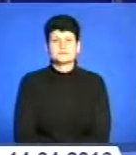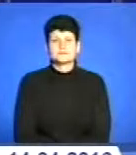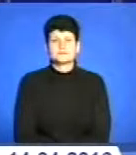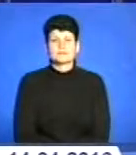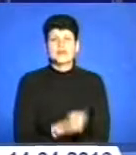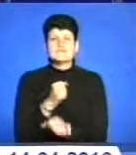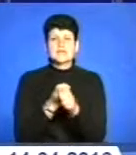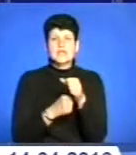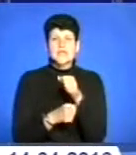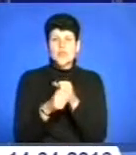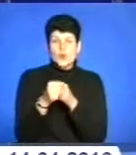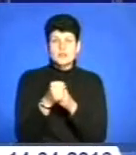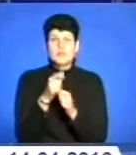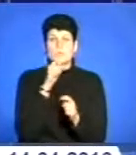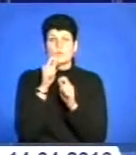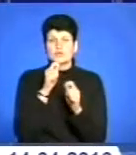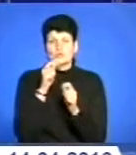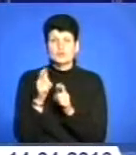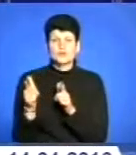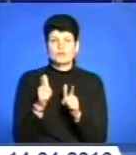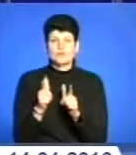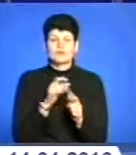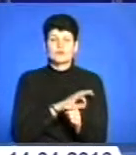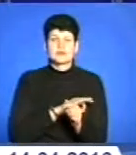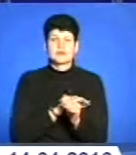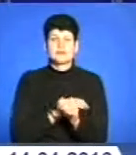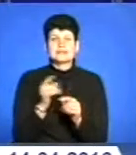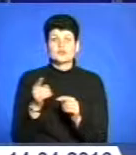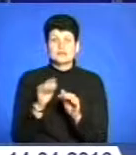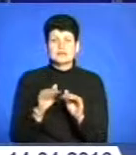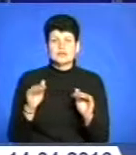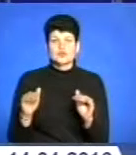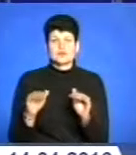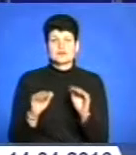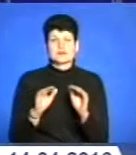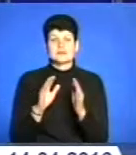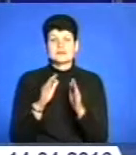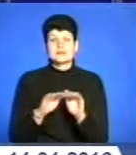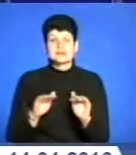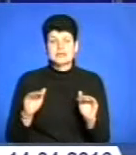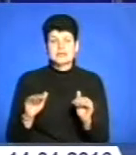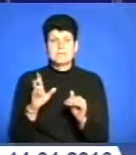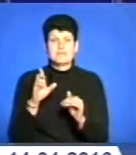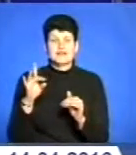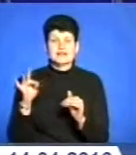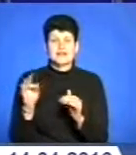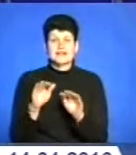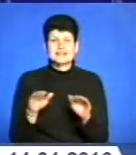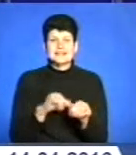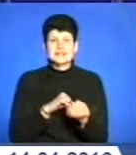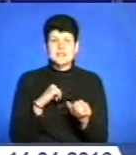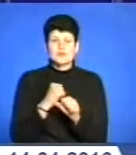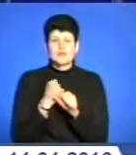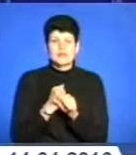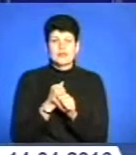Великодні подарунки захисникам підготували вихованці Тернопільського дитячого садка «Берізка». Діти власноруч зробили писанки та кольорові